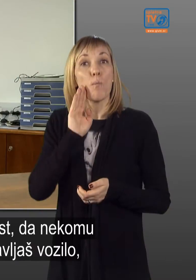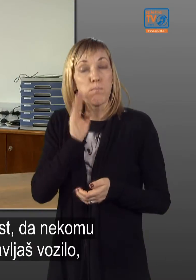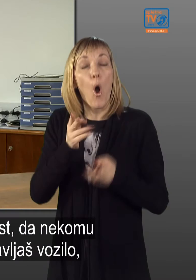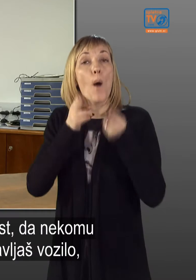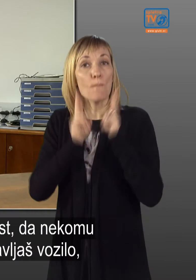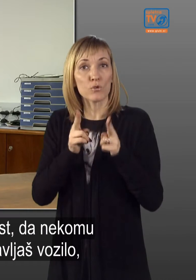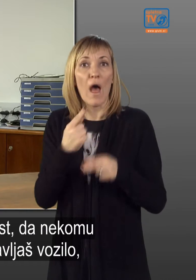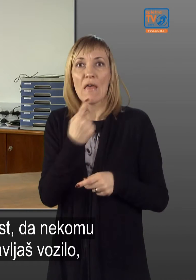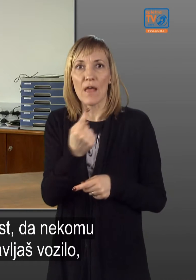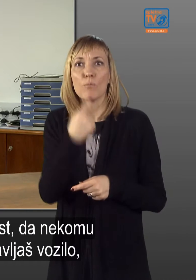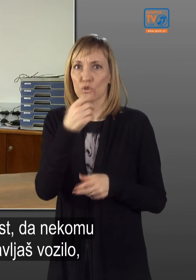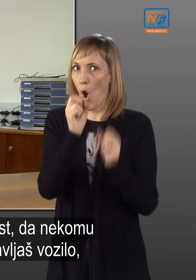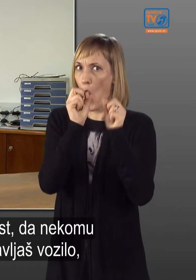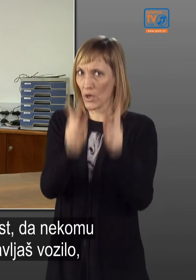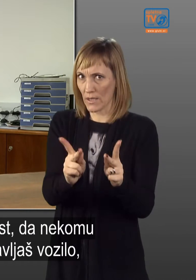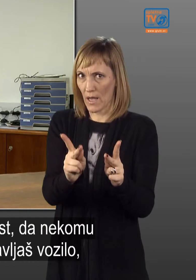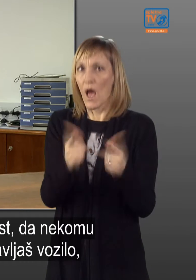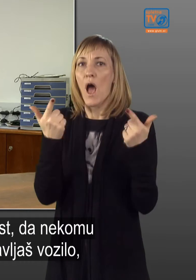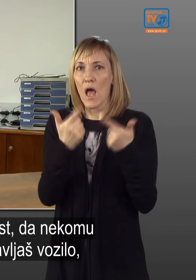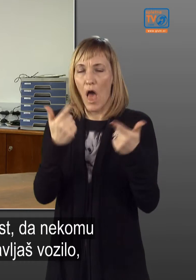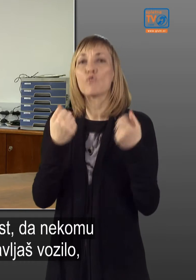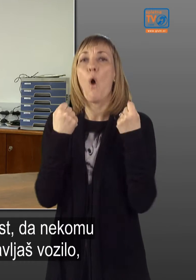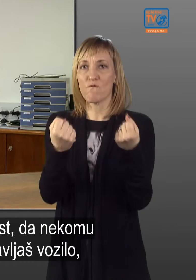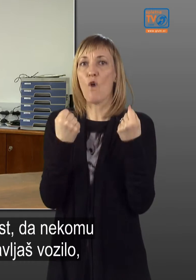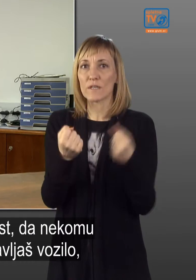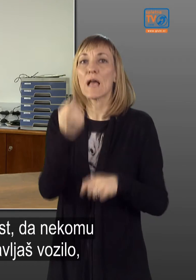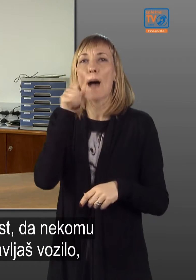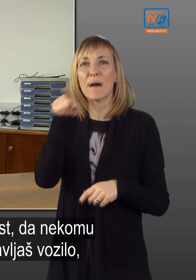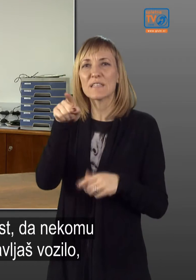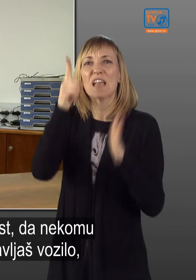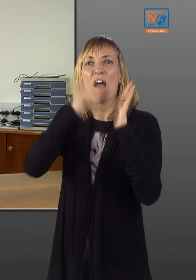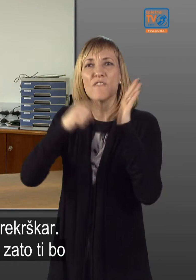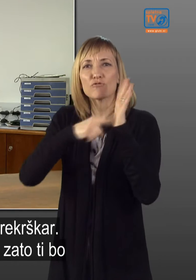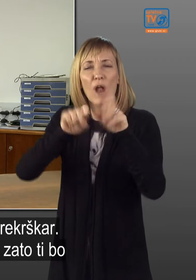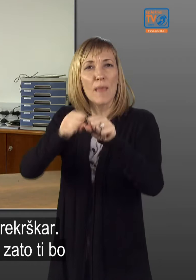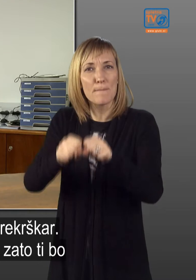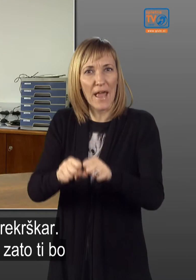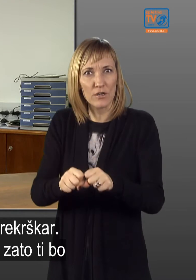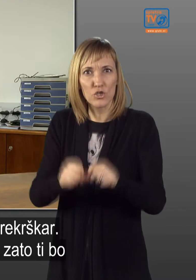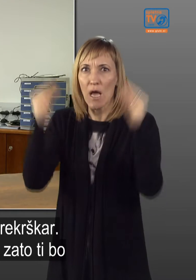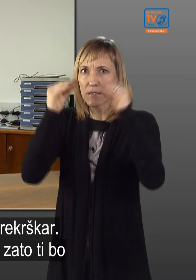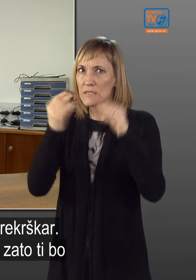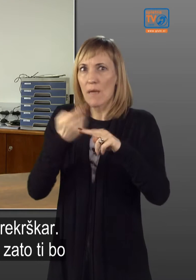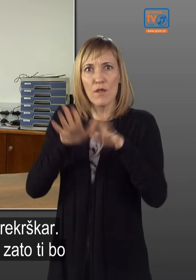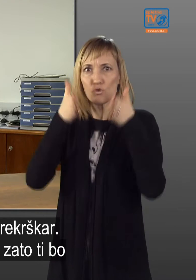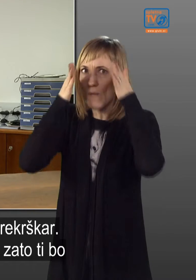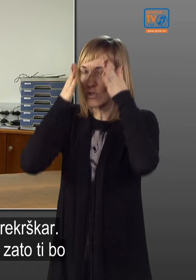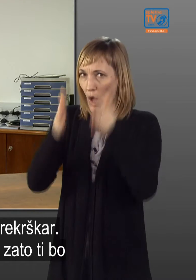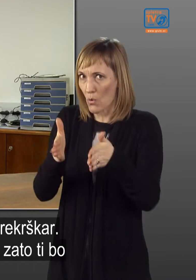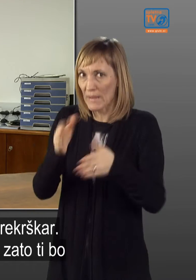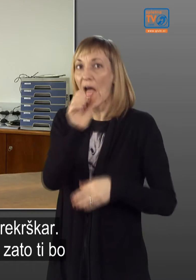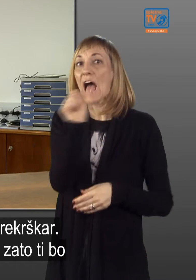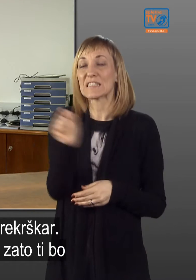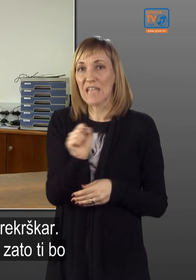pravi, bodo samo možnost, da nekomu rečemo, ok, lahko še upravljaš vozilo, vendar ti si večkratni prekrškar, sistem ti ne